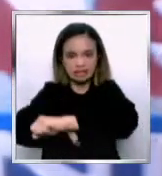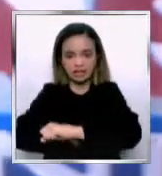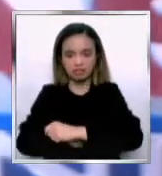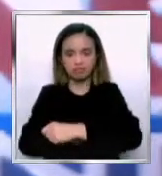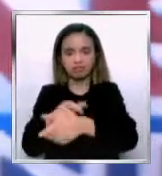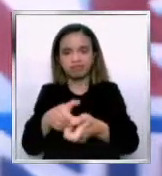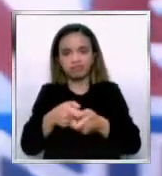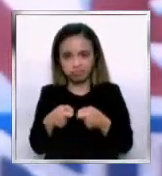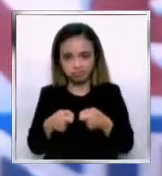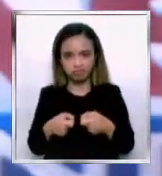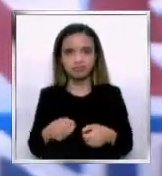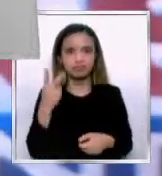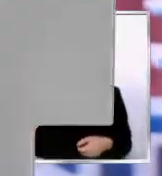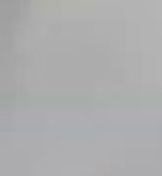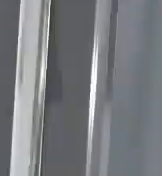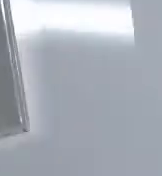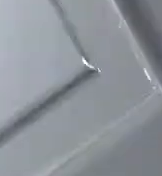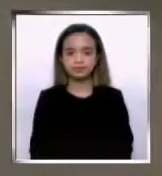Nakatutok si JP Soriano.